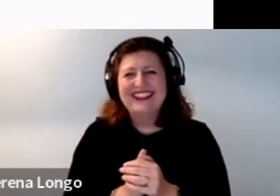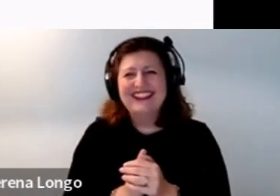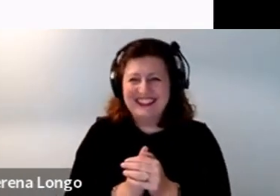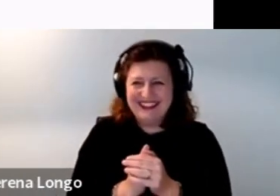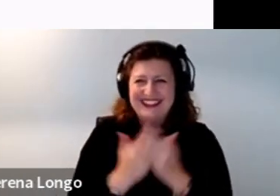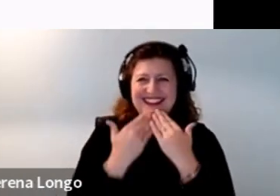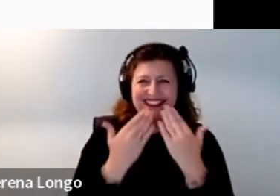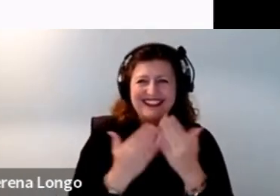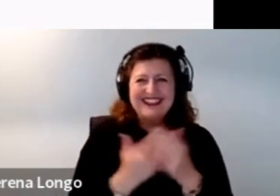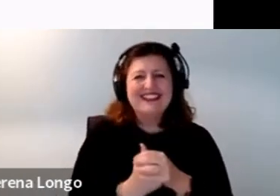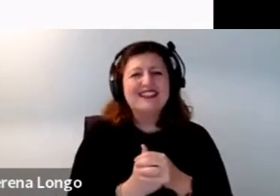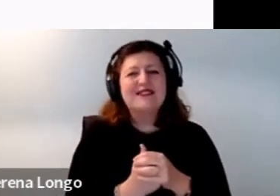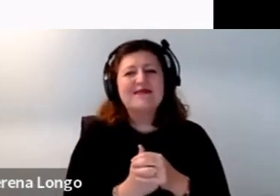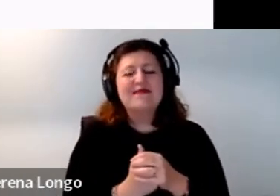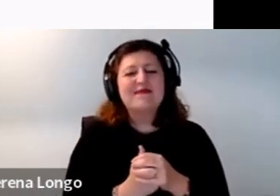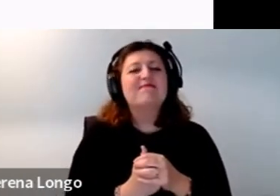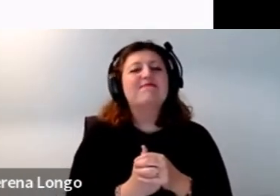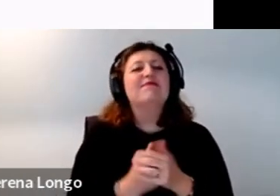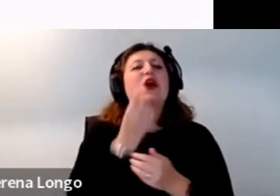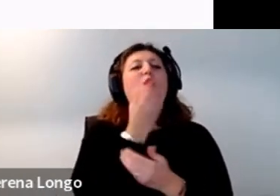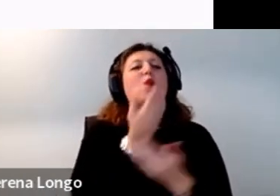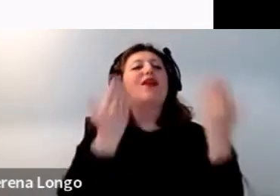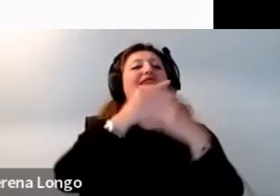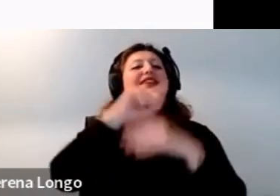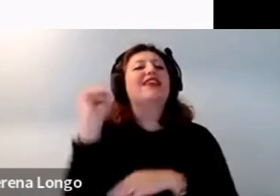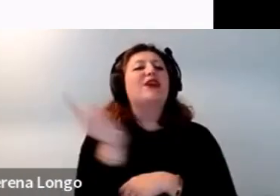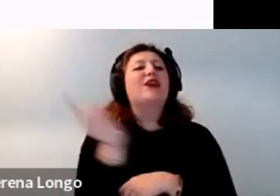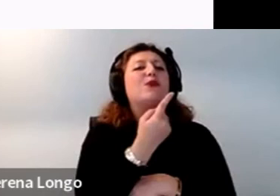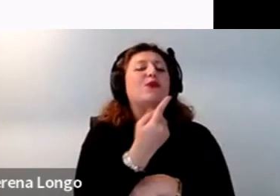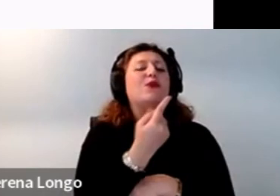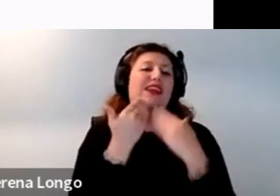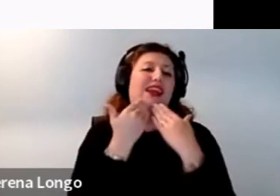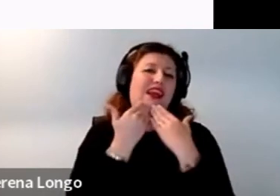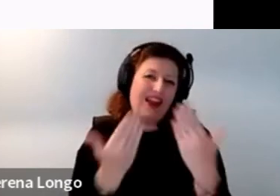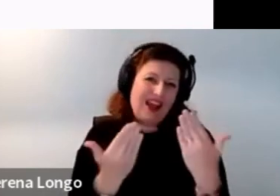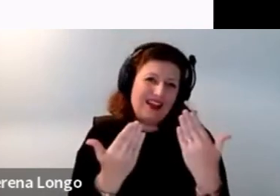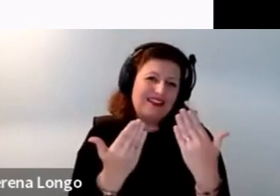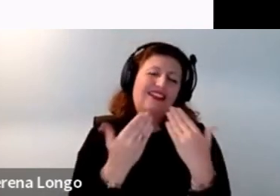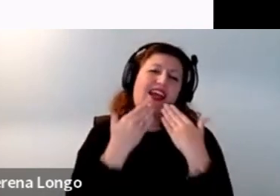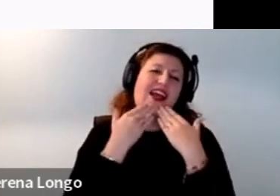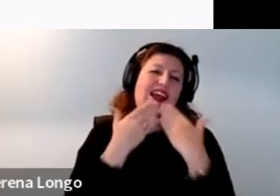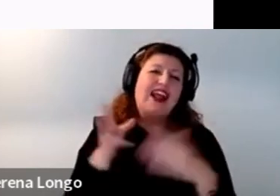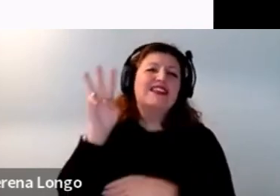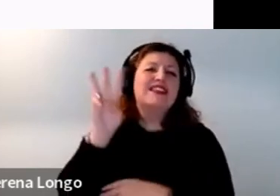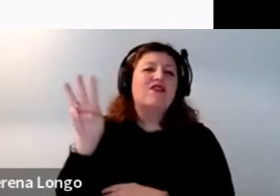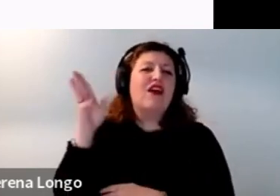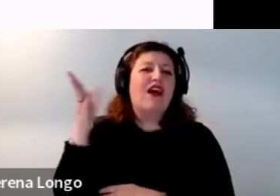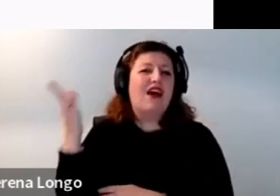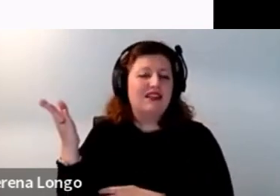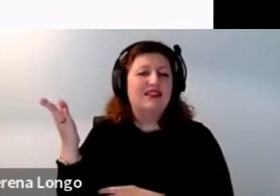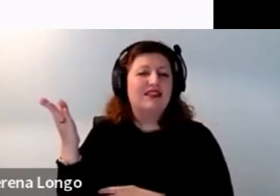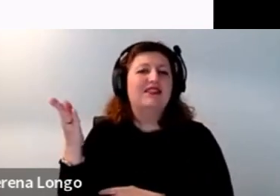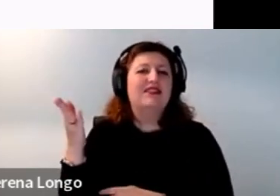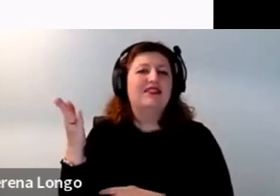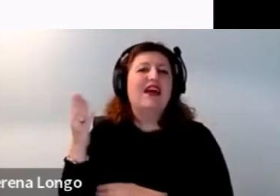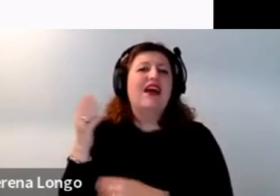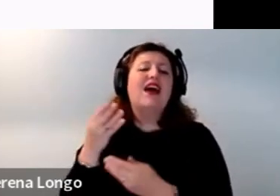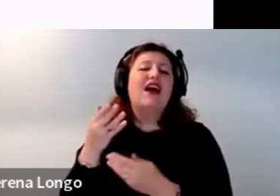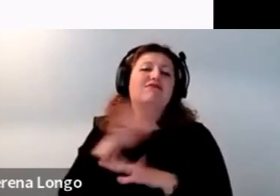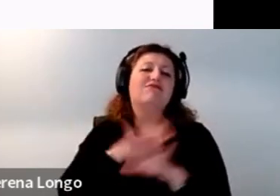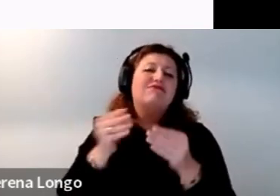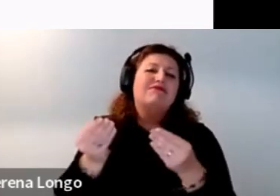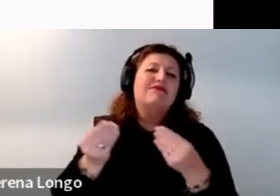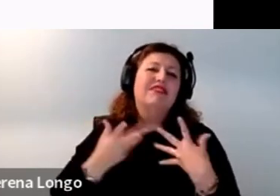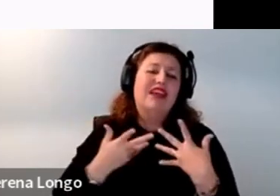senza problemi. Allora, buonasera a tutti quanti. Intanto grazie Walter per questa introduzione